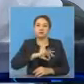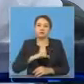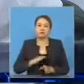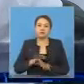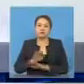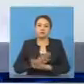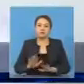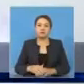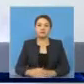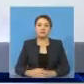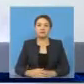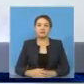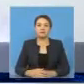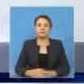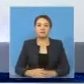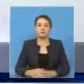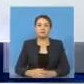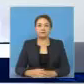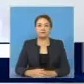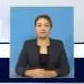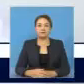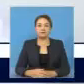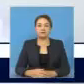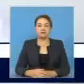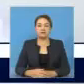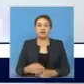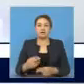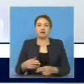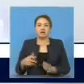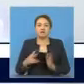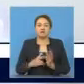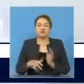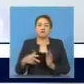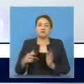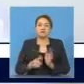полной мере. Доля действующих субъектов МСД – это